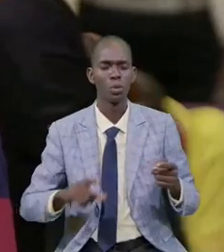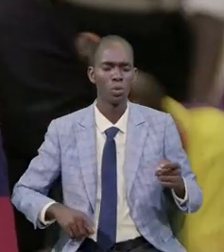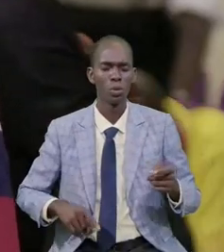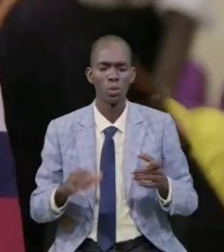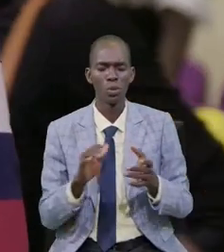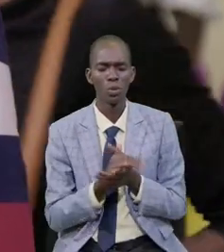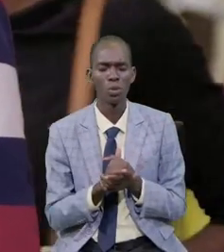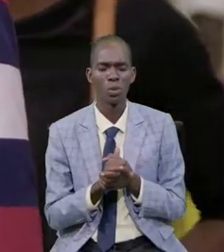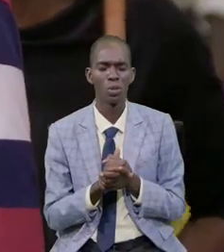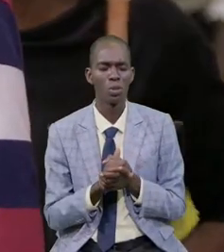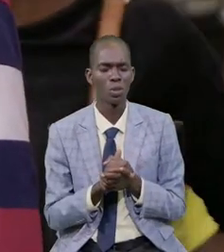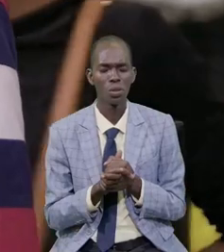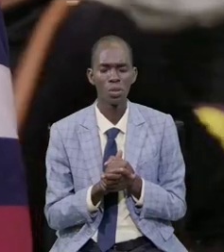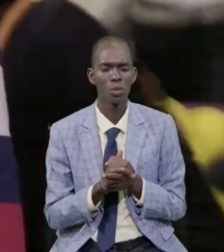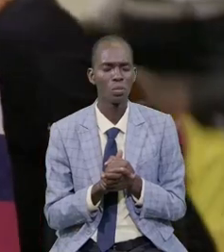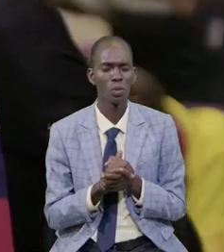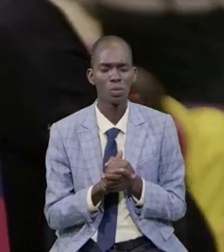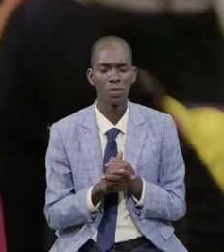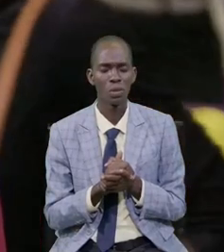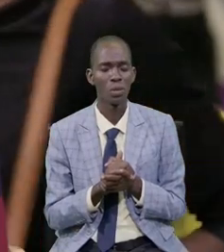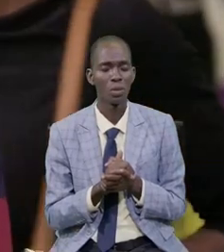désirée. Revenez au Seigneur.